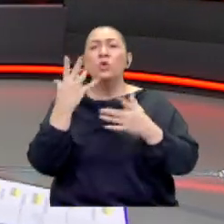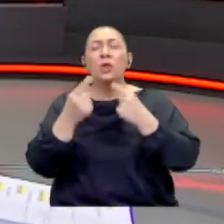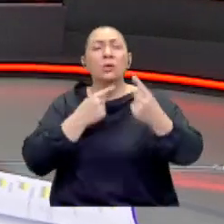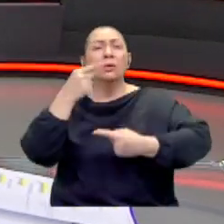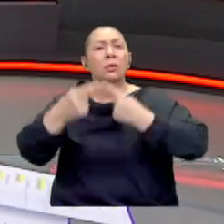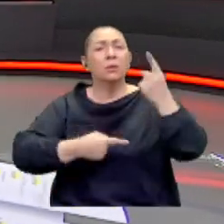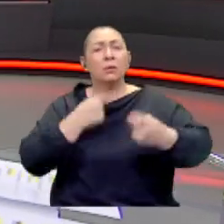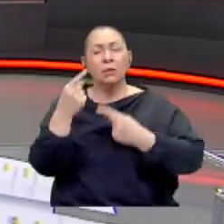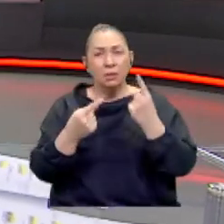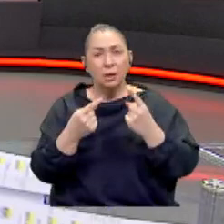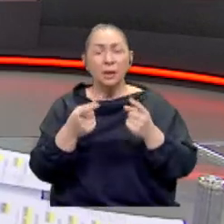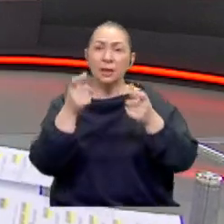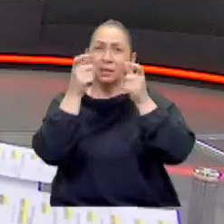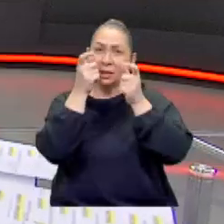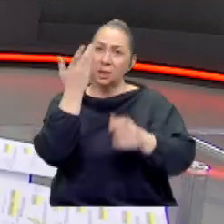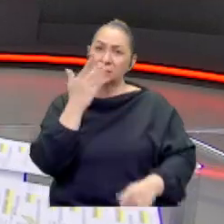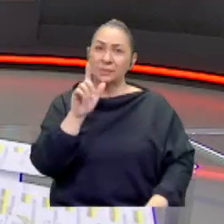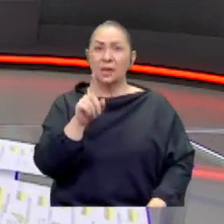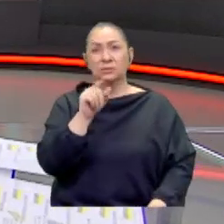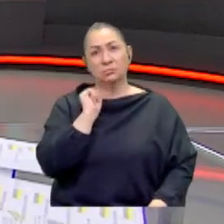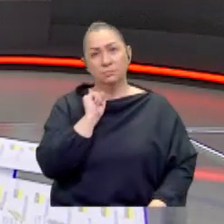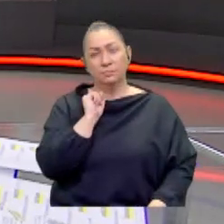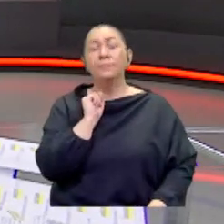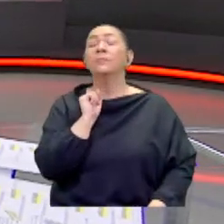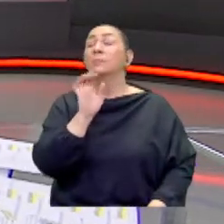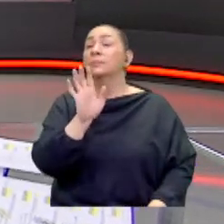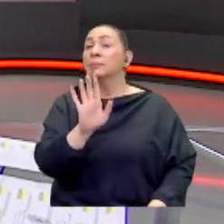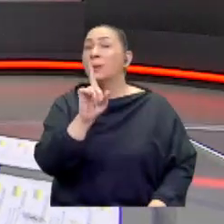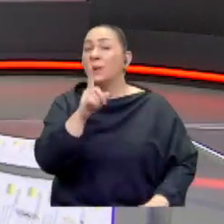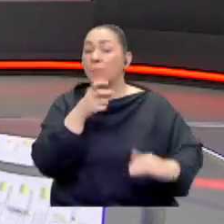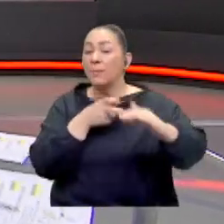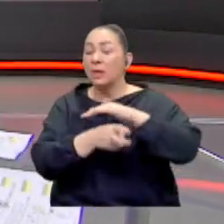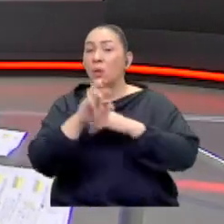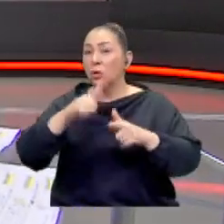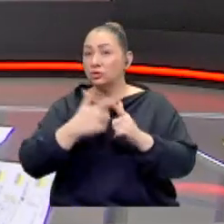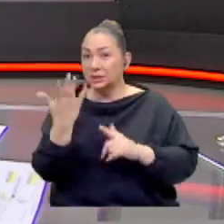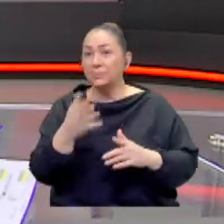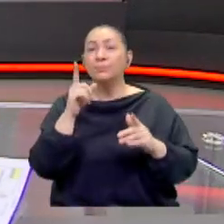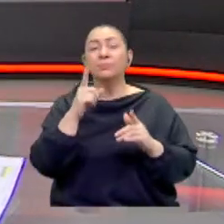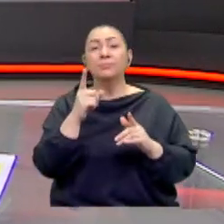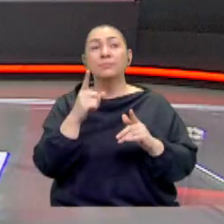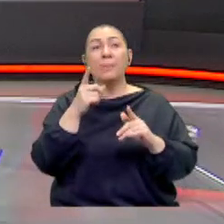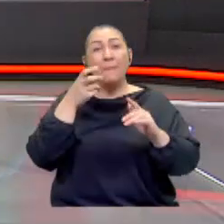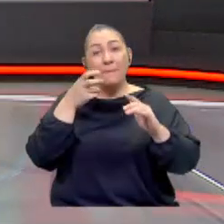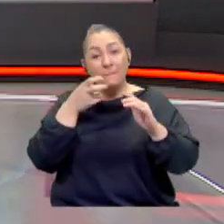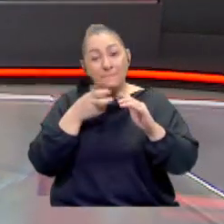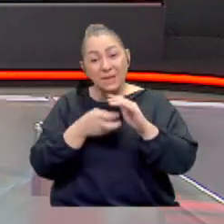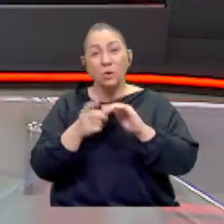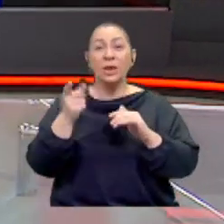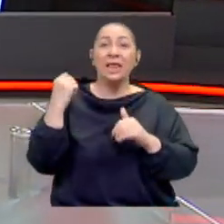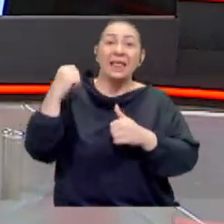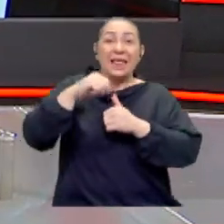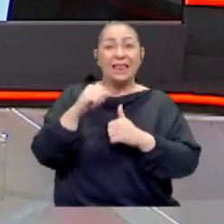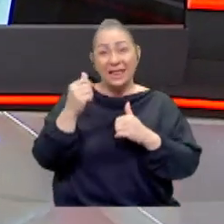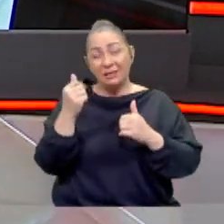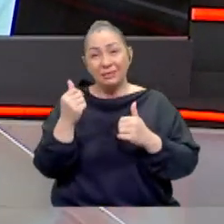söylenenleri dikkatlice izlemesi lazım şimdi bir metro projesi Şimdi metro bir daha yeni